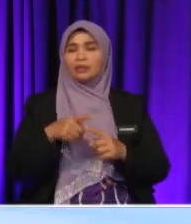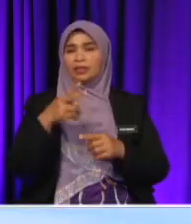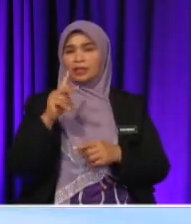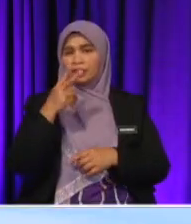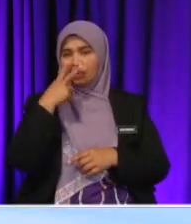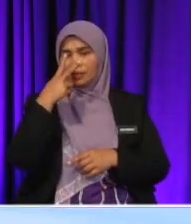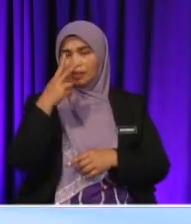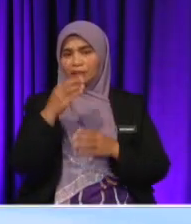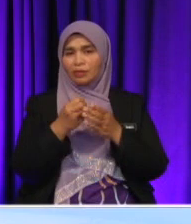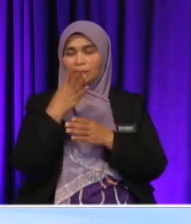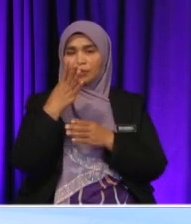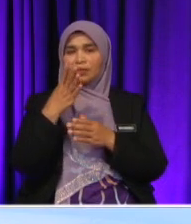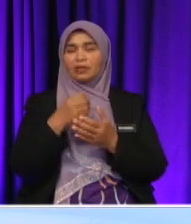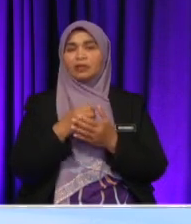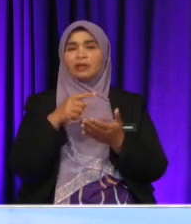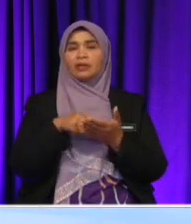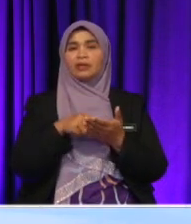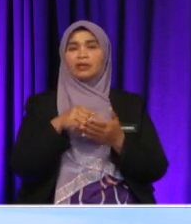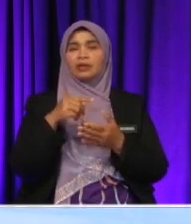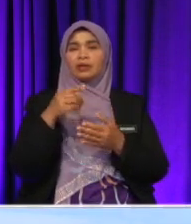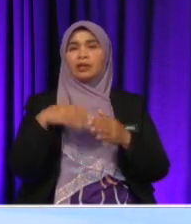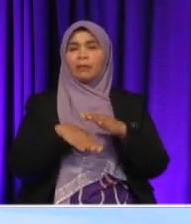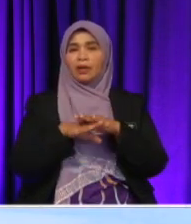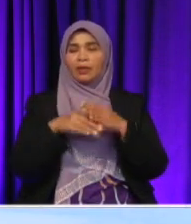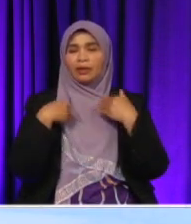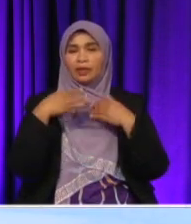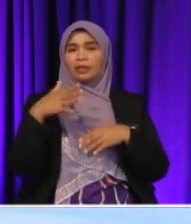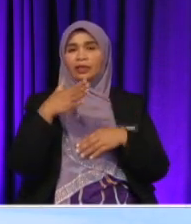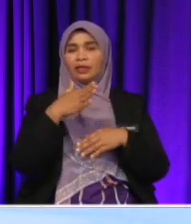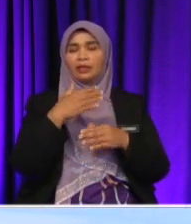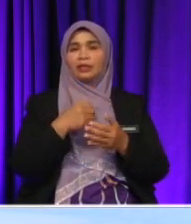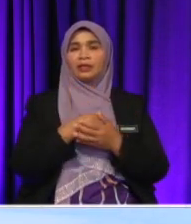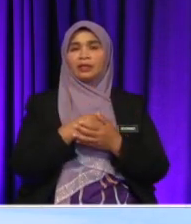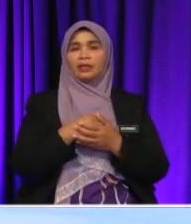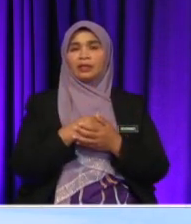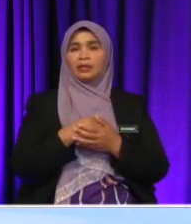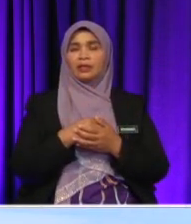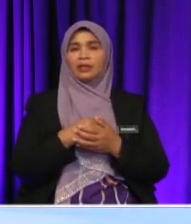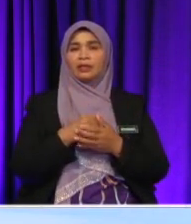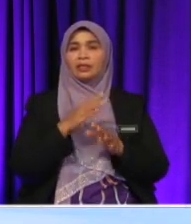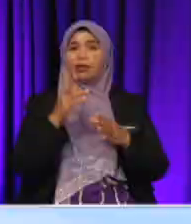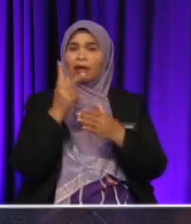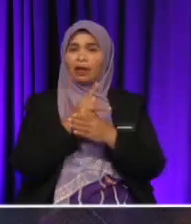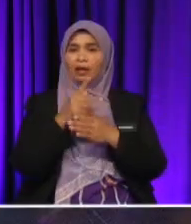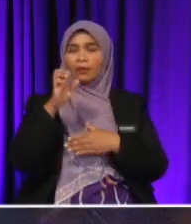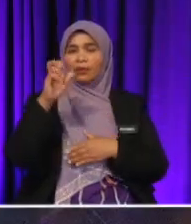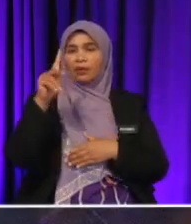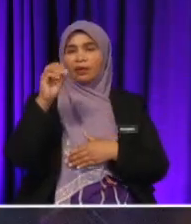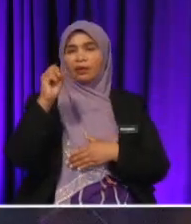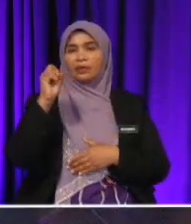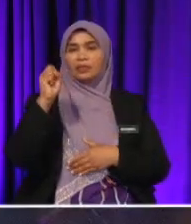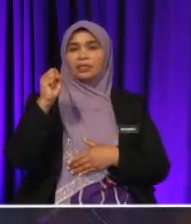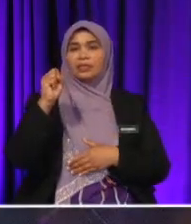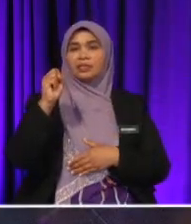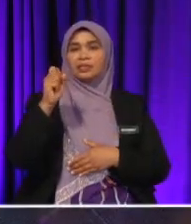tumbuhan hidrofi ini dan di bawahnya itu ada ikan-ikan dan hewan-hewan yang lain tak mengganggu ekosistem sebenarnya